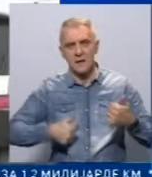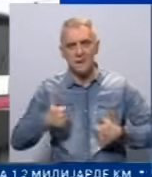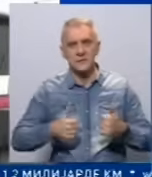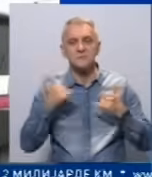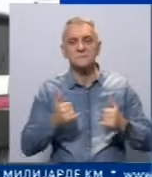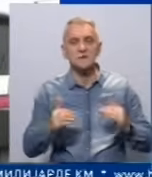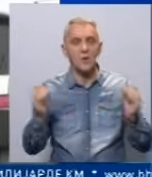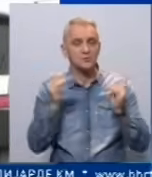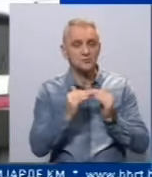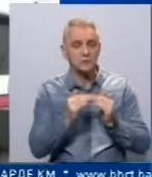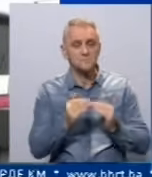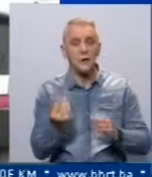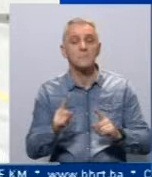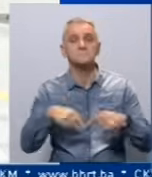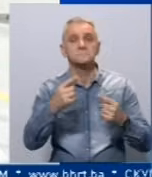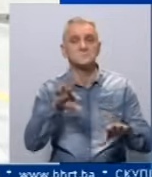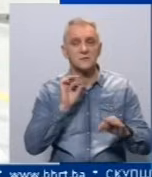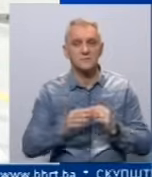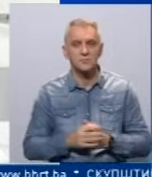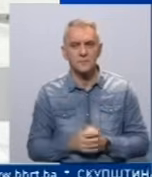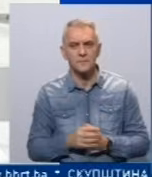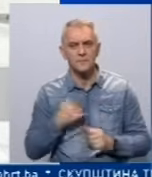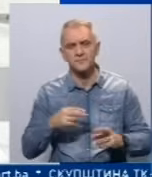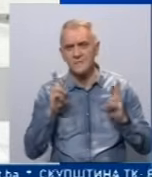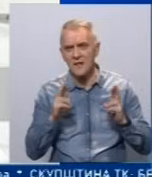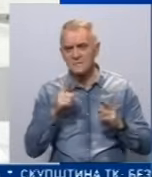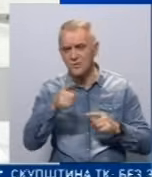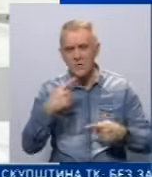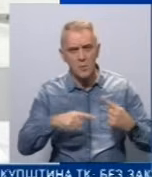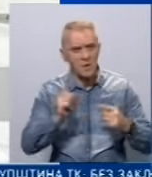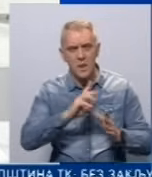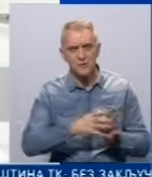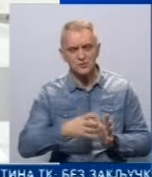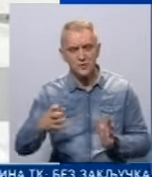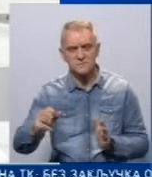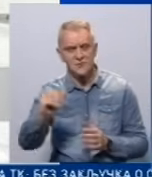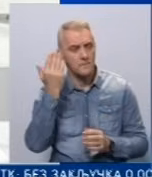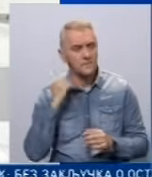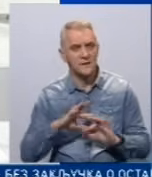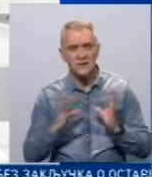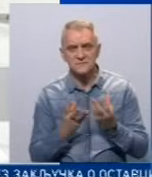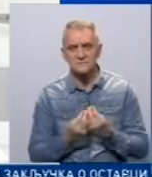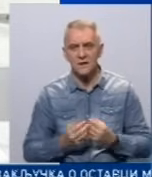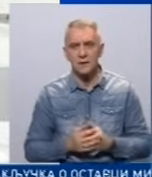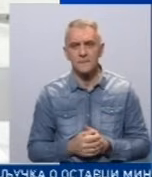je usaglašavanje za predstojeće izbore. Nadam se da se ova politika neće nastaviti. Prije svega,